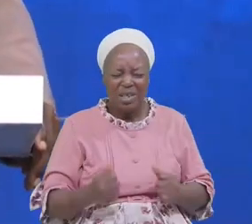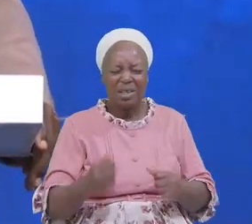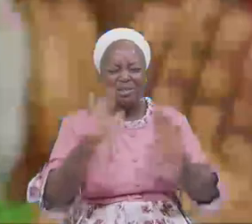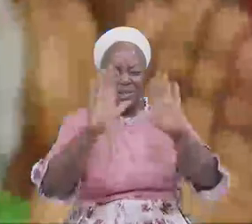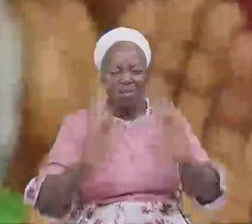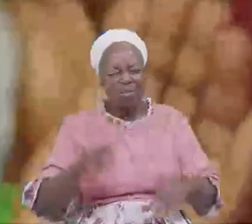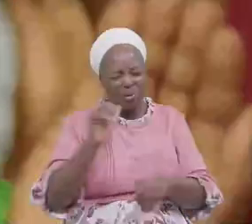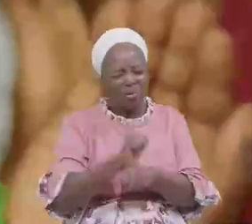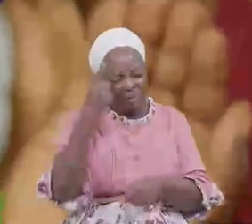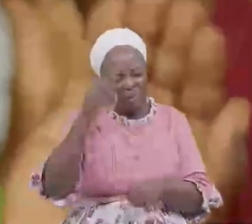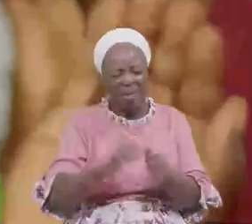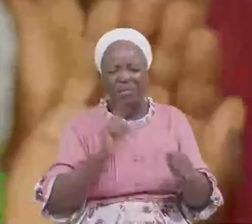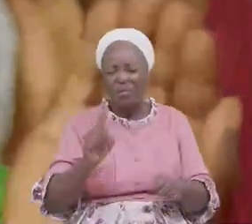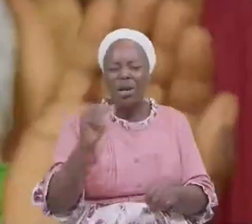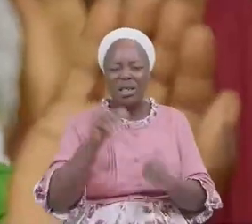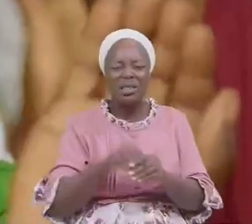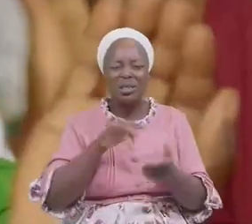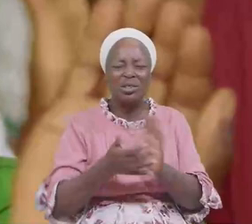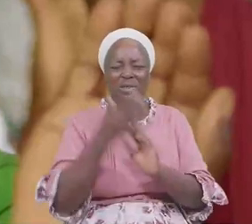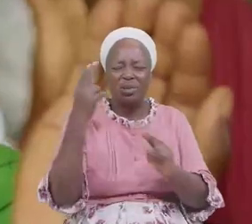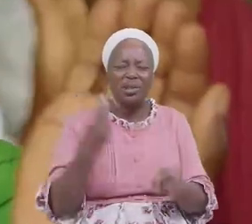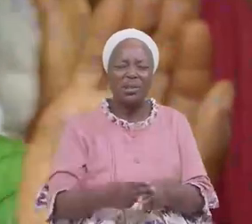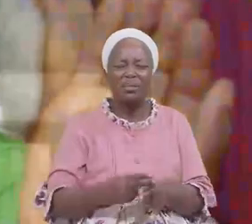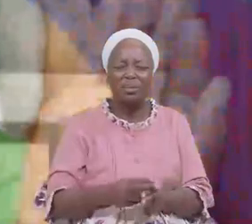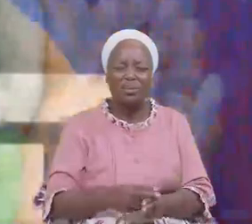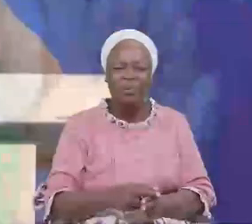instantané pour tout le monde maintenant au nom de Jésus.